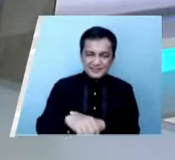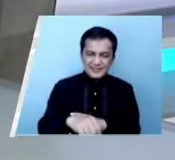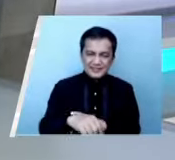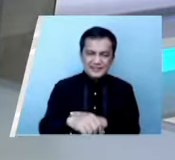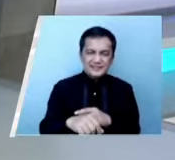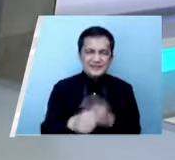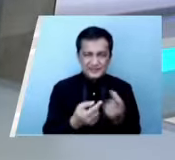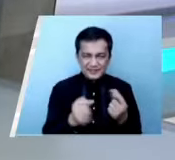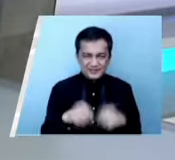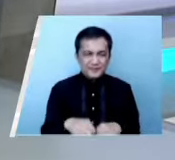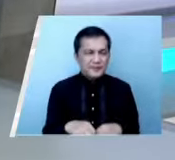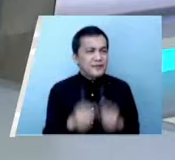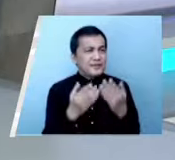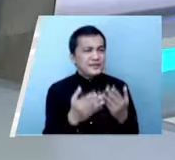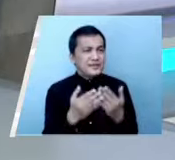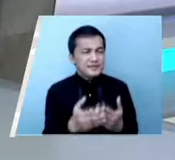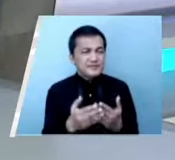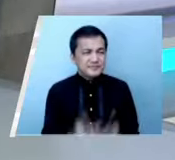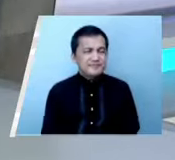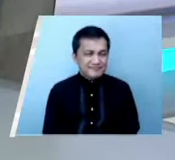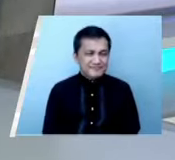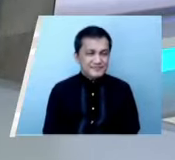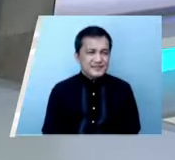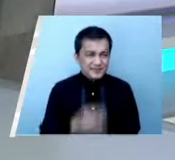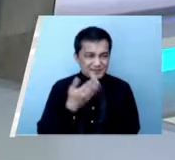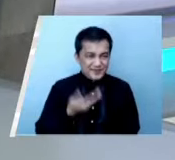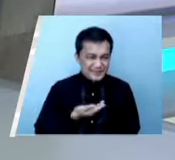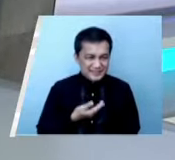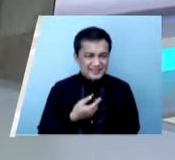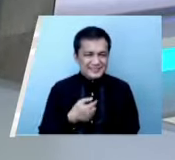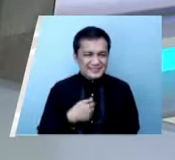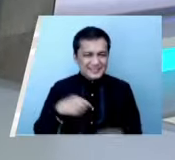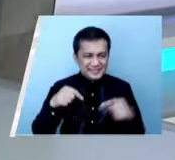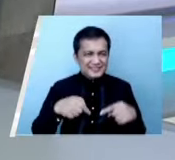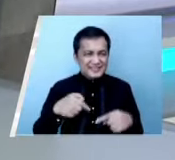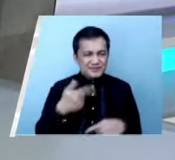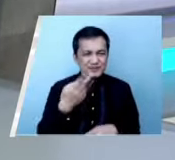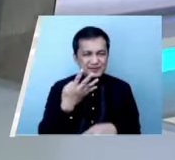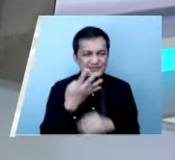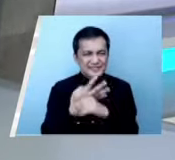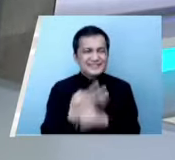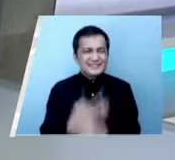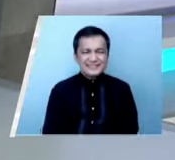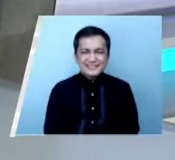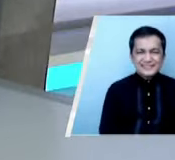presence. Maraming salamat po sa pag-welcome sa akin dito sa 24 Oras.